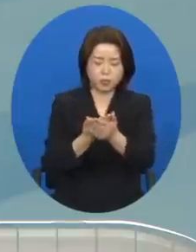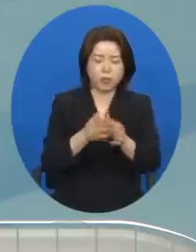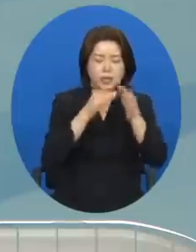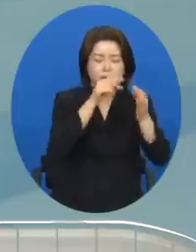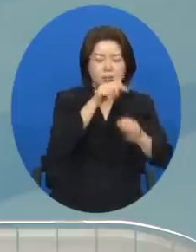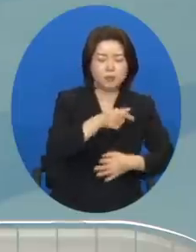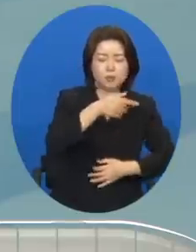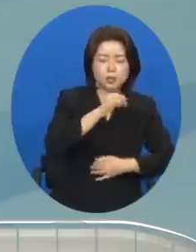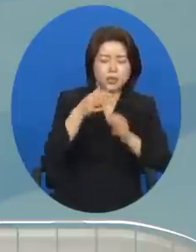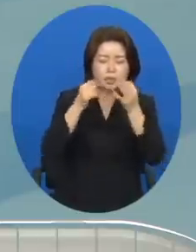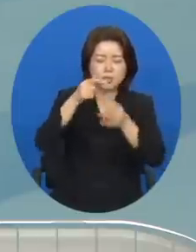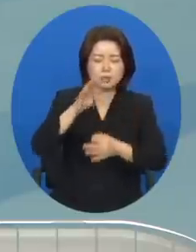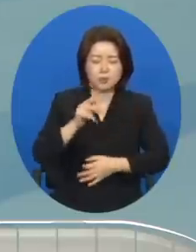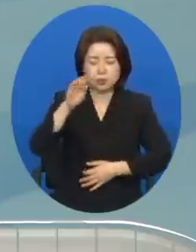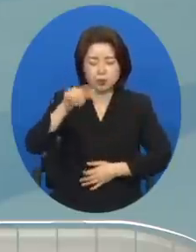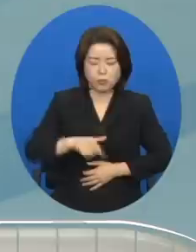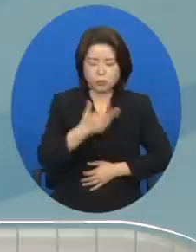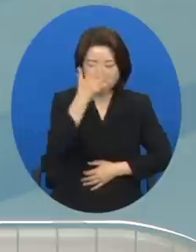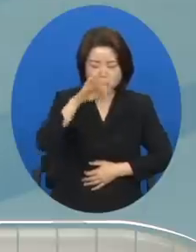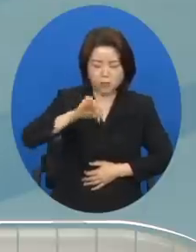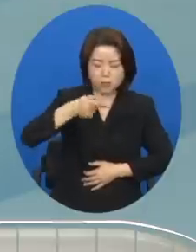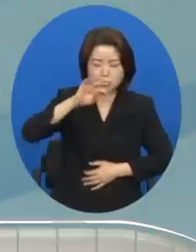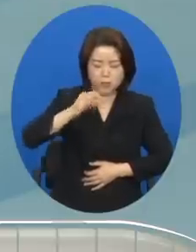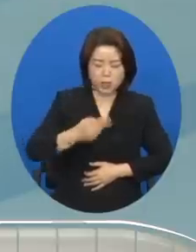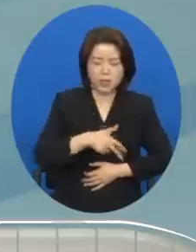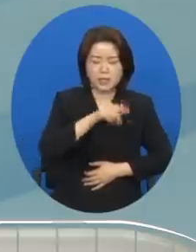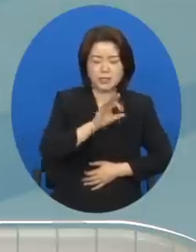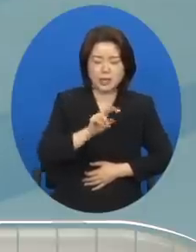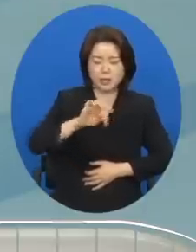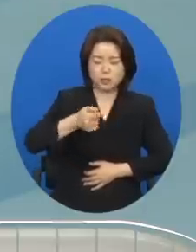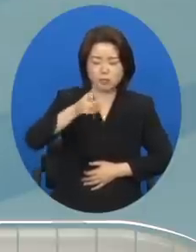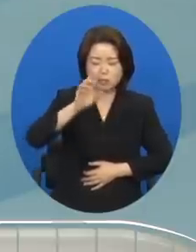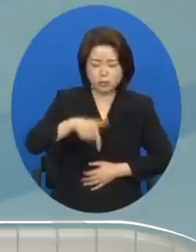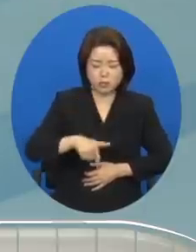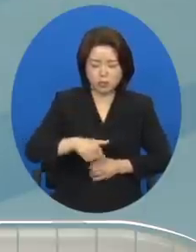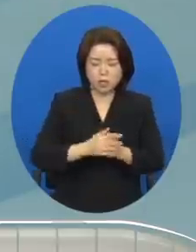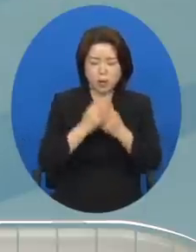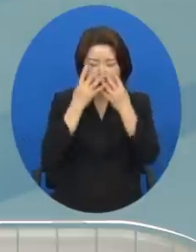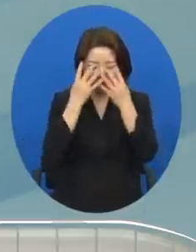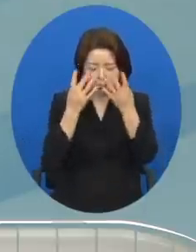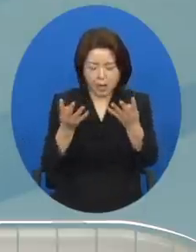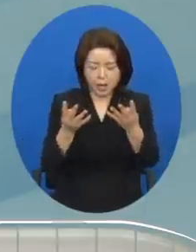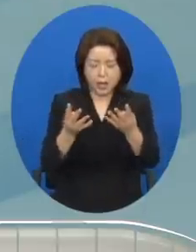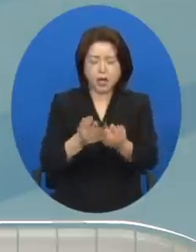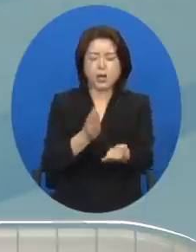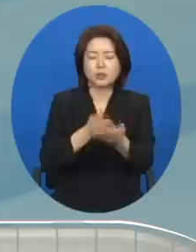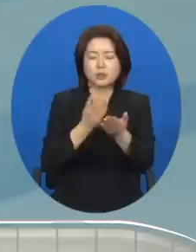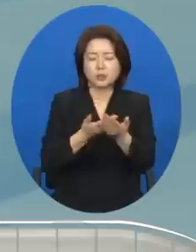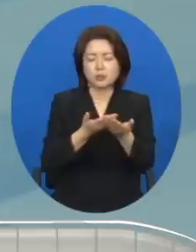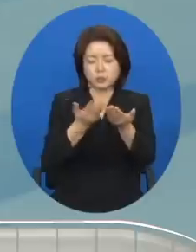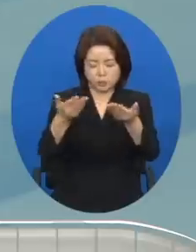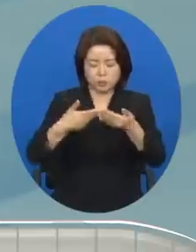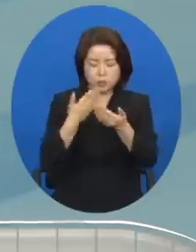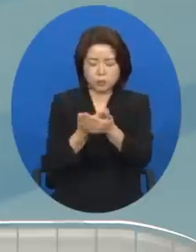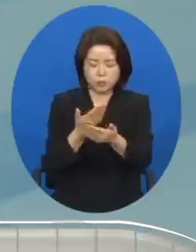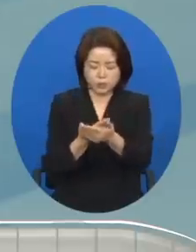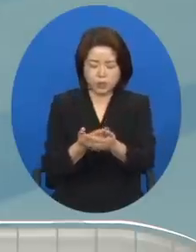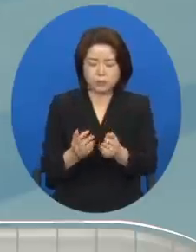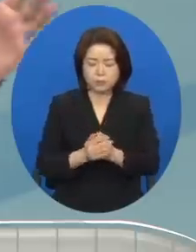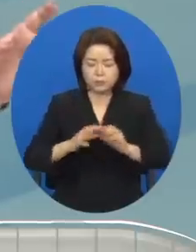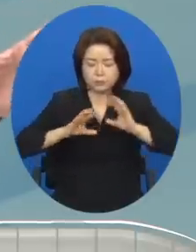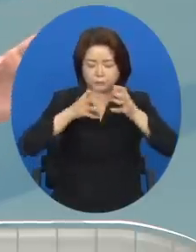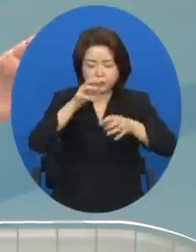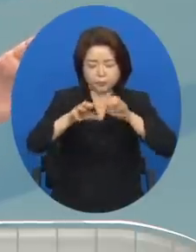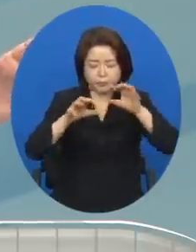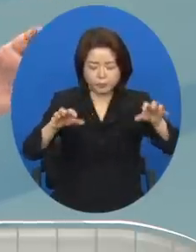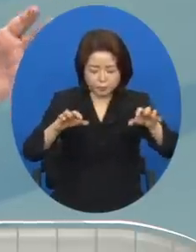목사님, 김정욱 목사님, 최충길 선교사님, 장문석 집사님 석방의 소식을 들려주옵소서. 세계